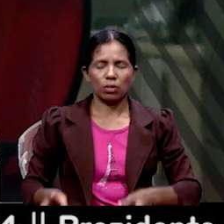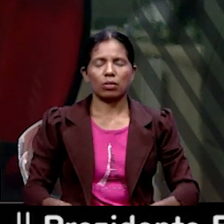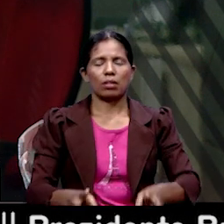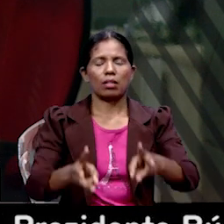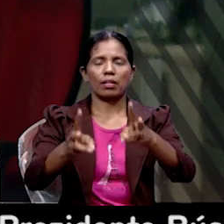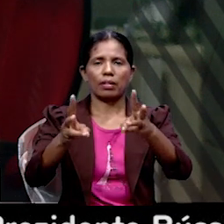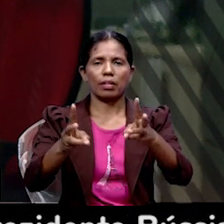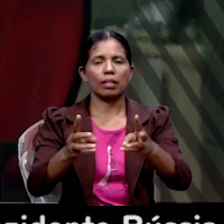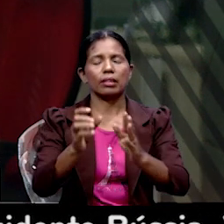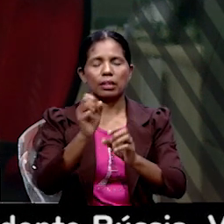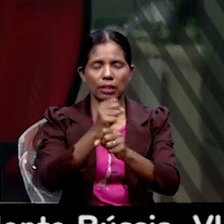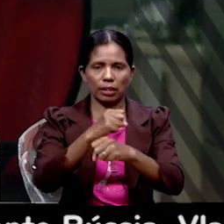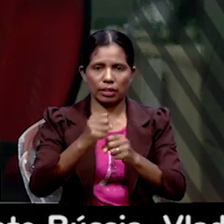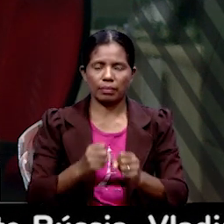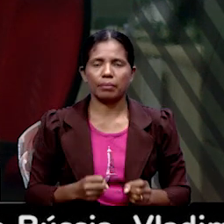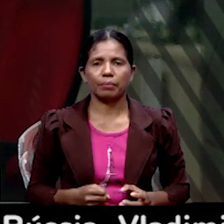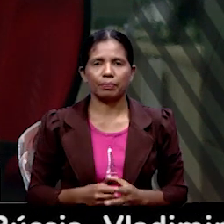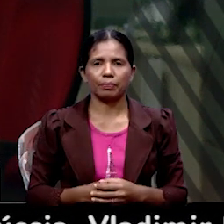santidadinian.